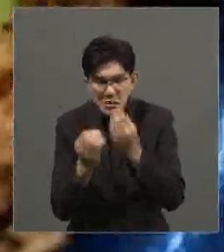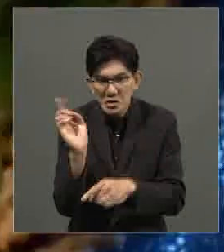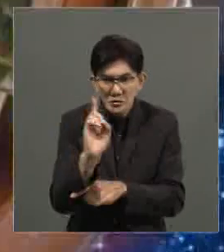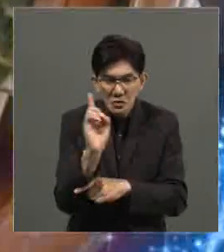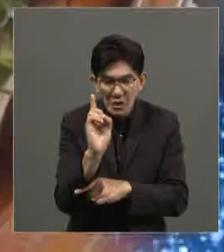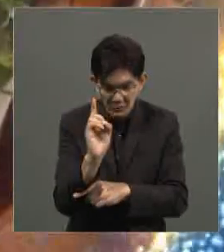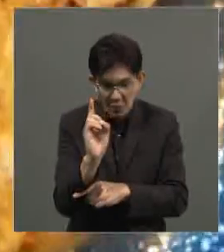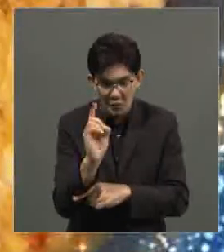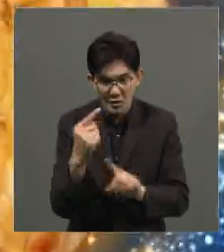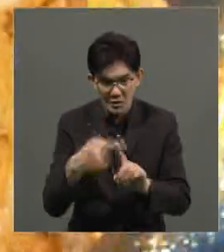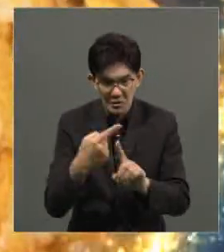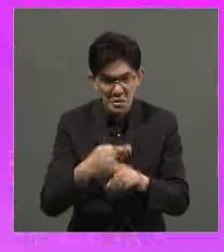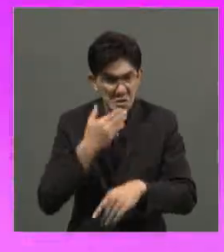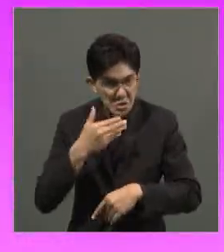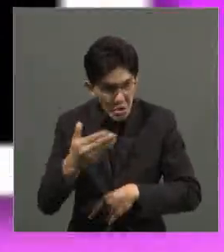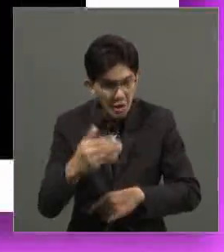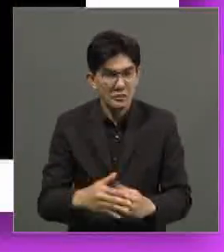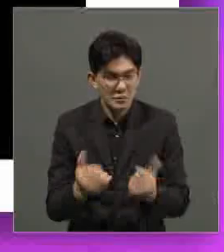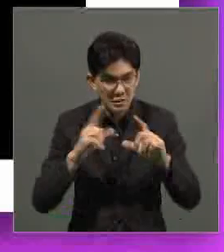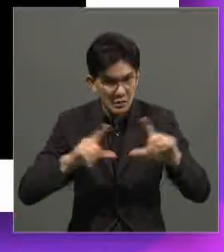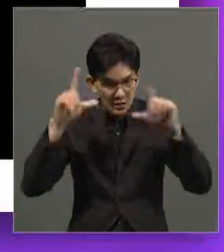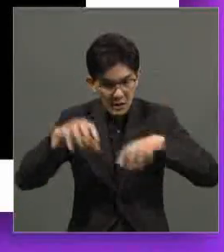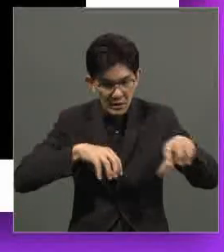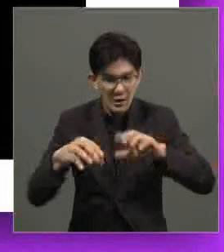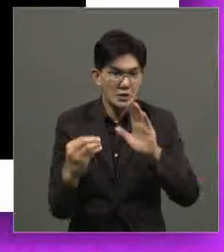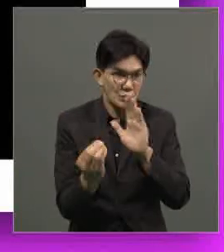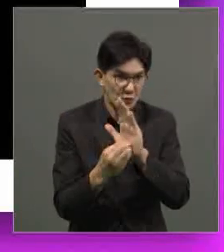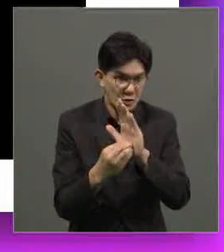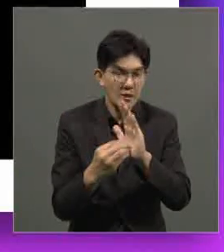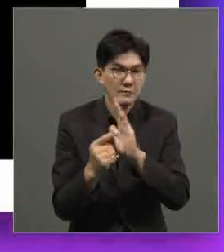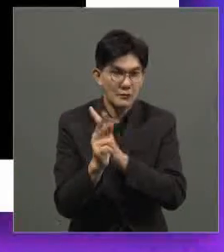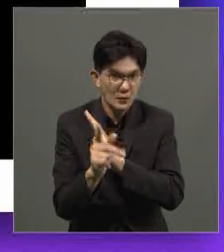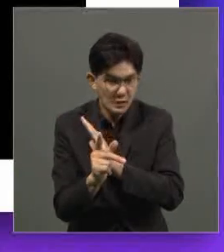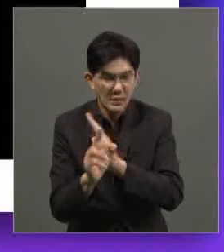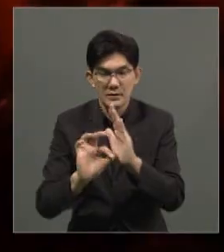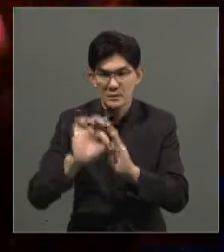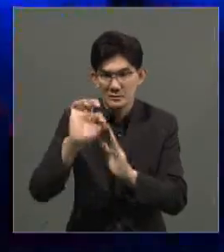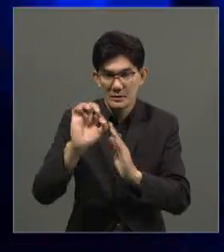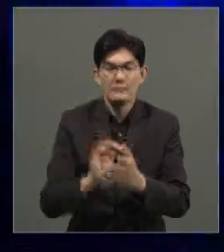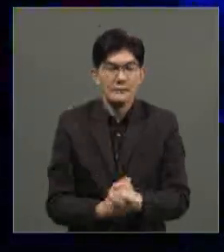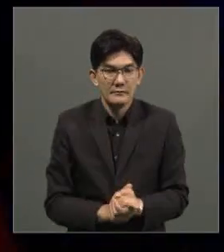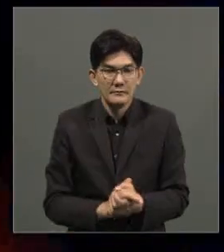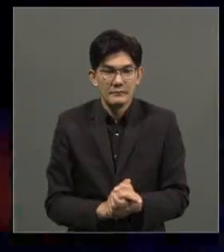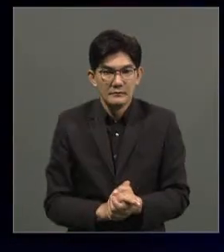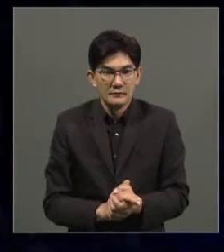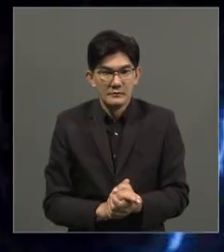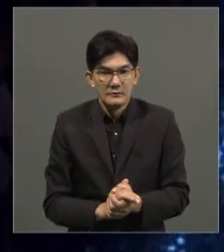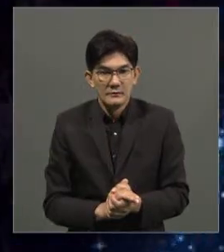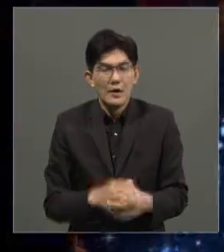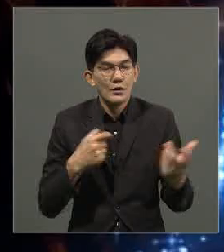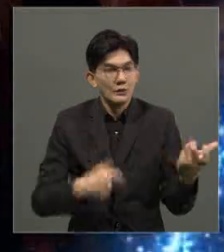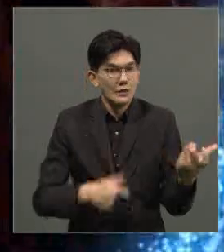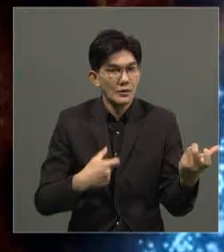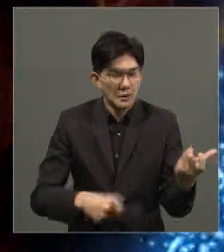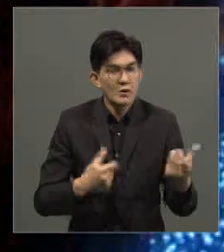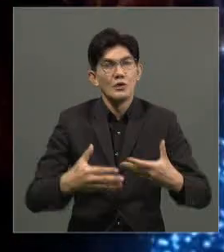าลอาหารตลอดเดือนส่งท้ายปีงานใหญ่จัดที่กรุงเทพขอนแก่นและเชียงใหม่ต่อกันที่เทศกาลดนตรีเ